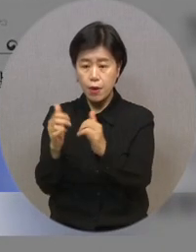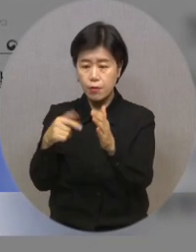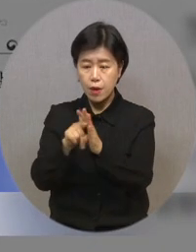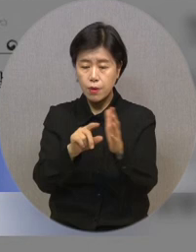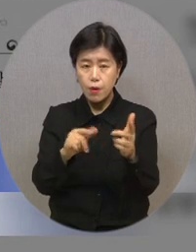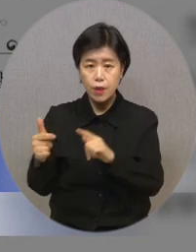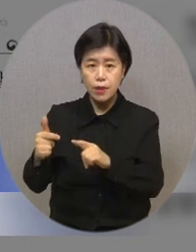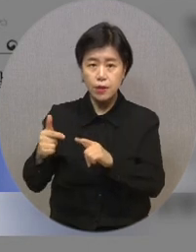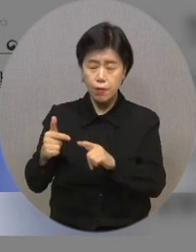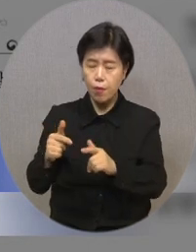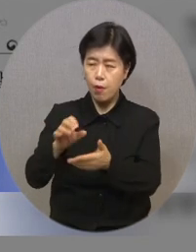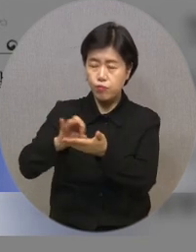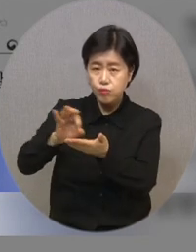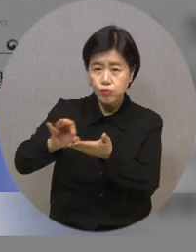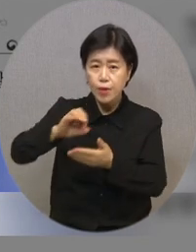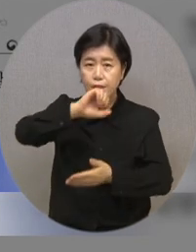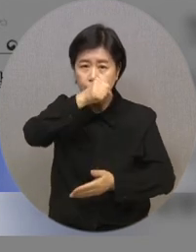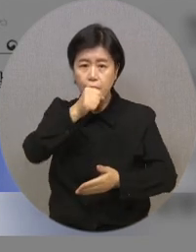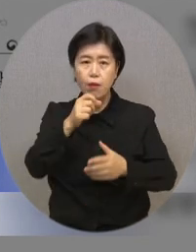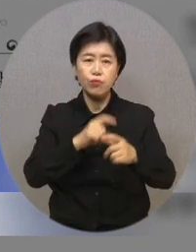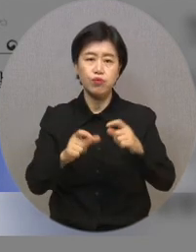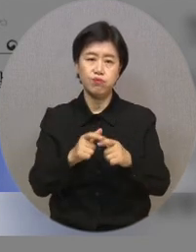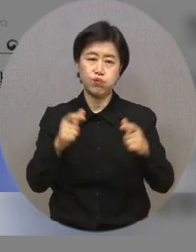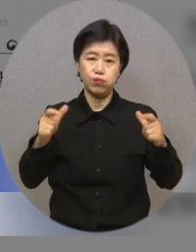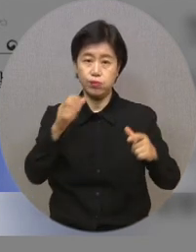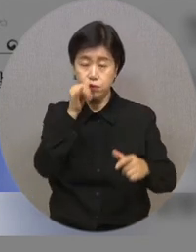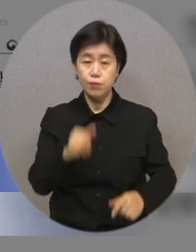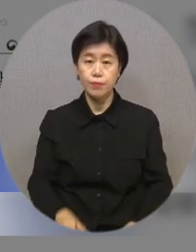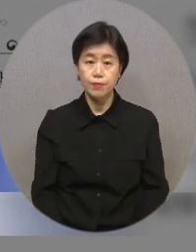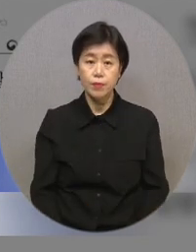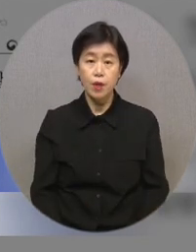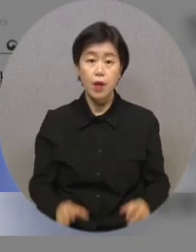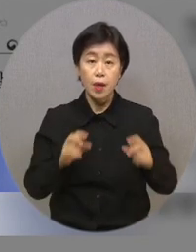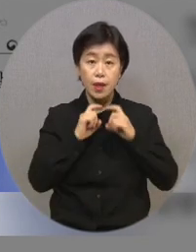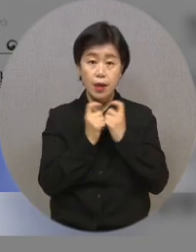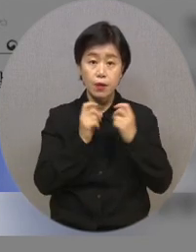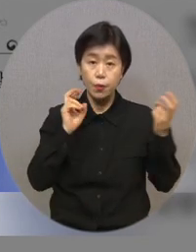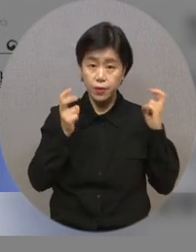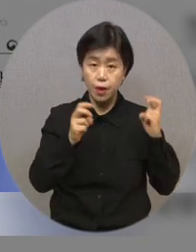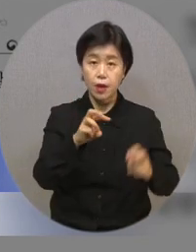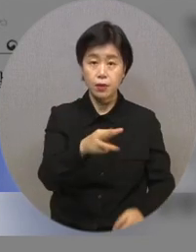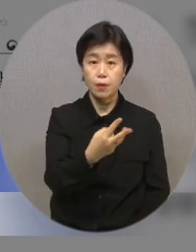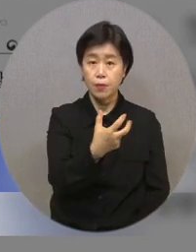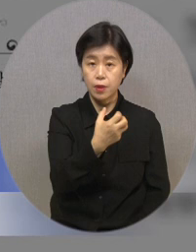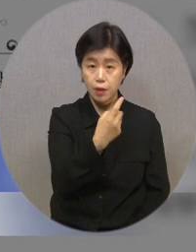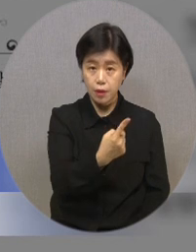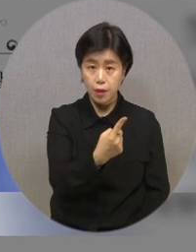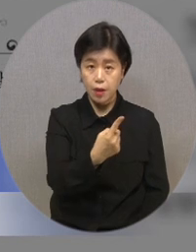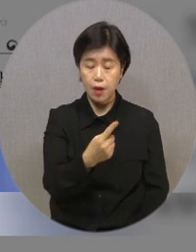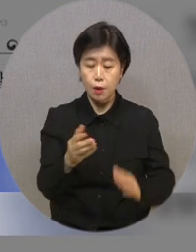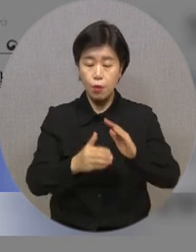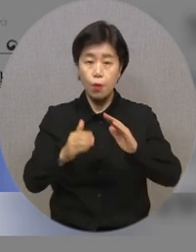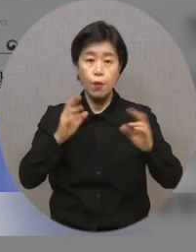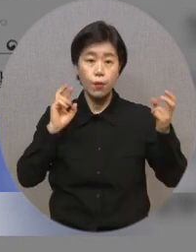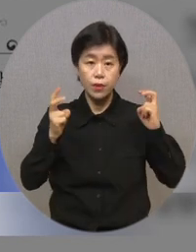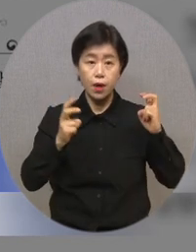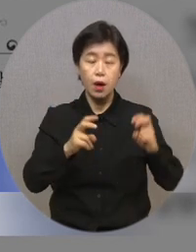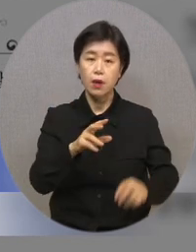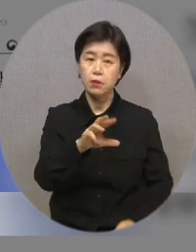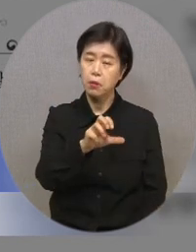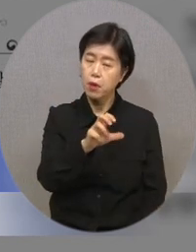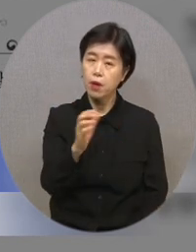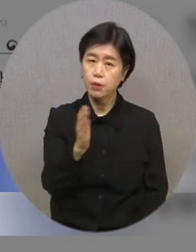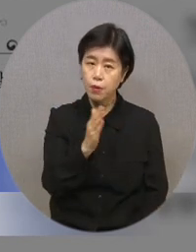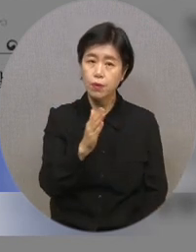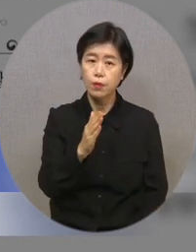증가하는 가운데 백대 기업은 300여 한개 35대 공기업은 117개 사회공원 프로그램을 운영